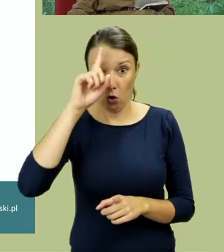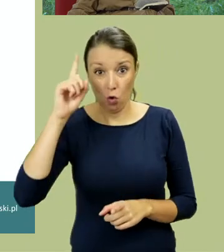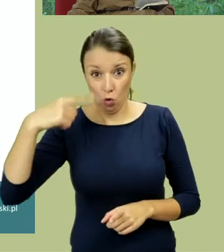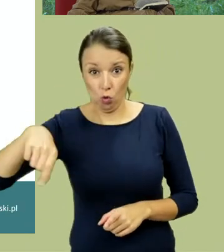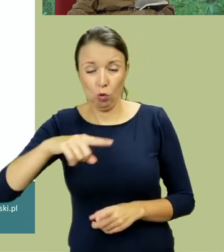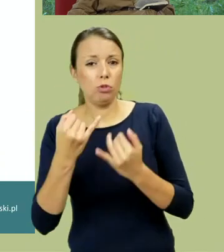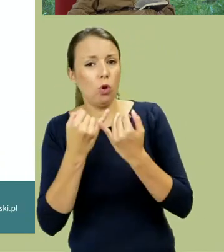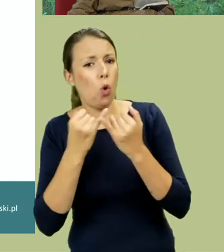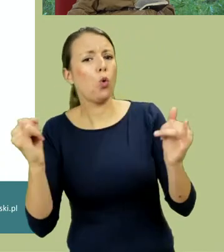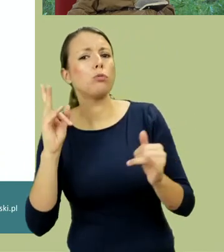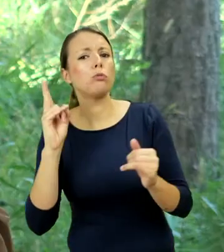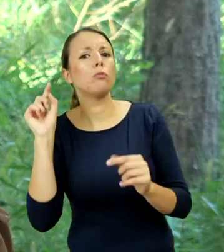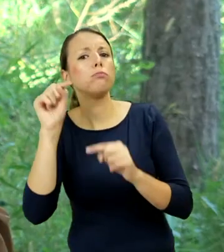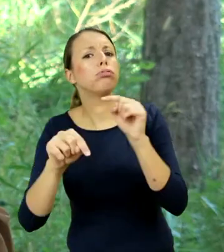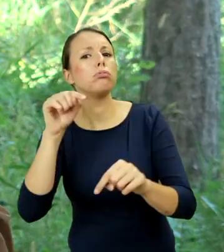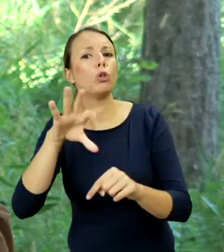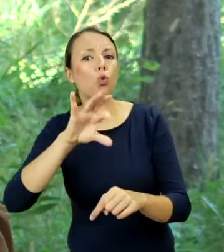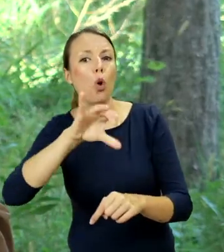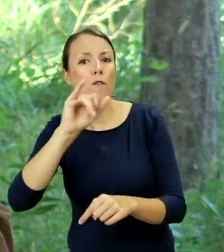do Sulejówka, wiemy, że